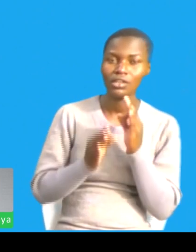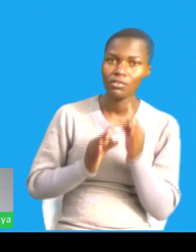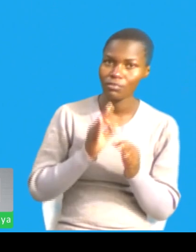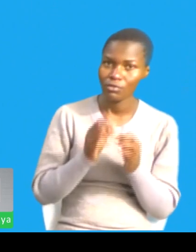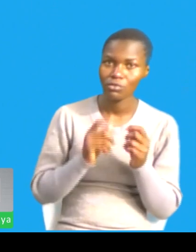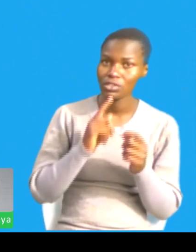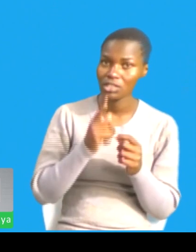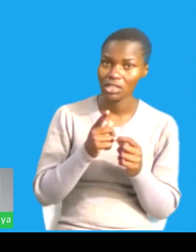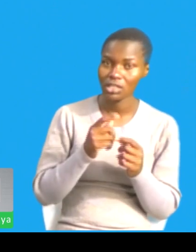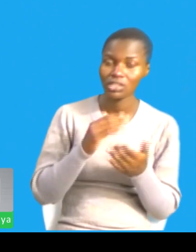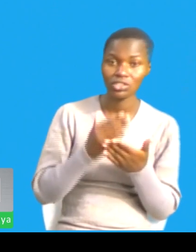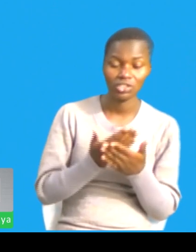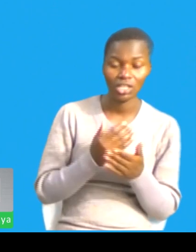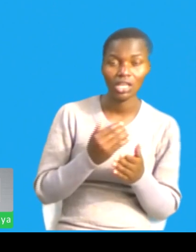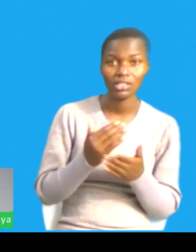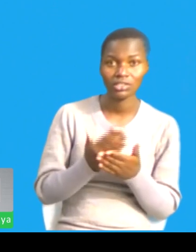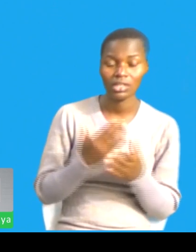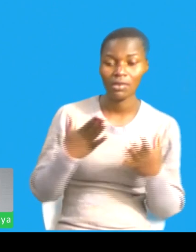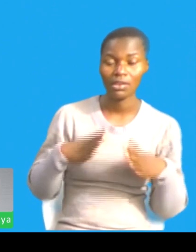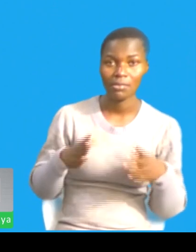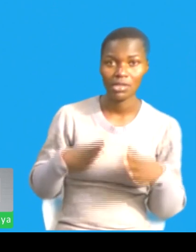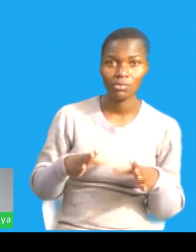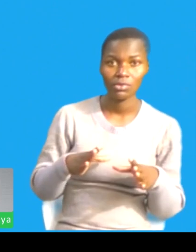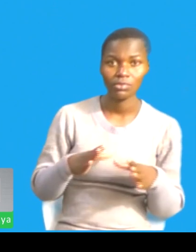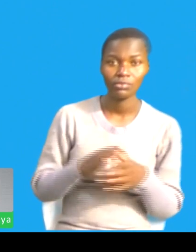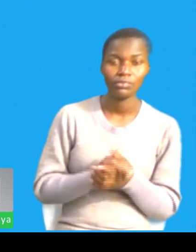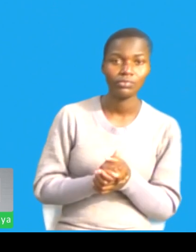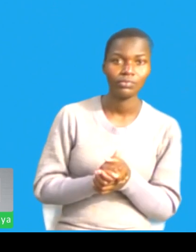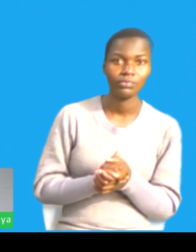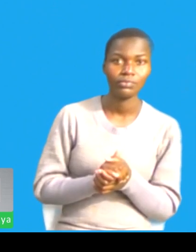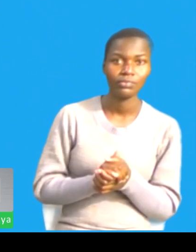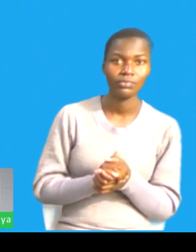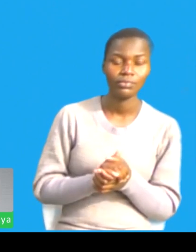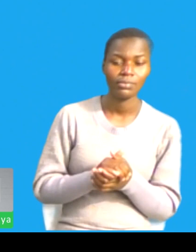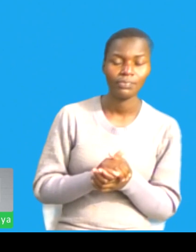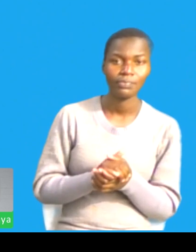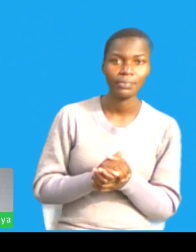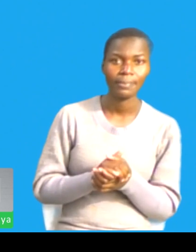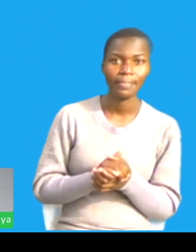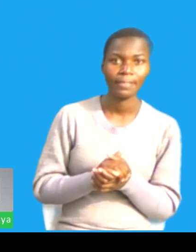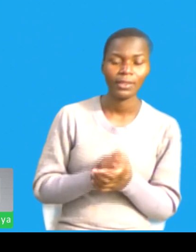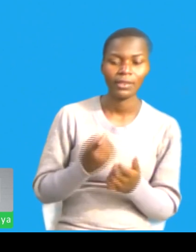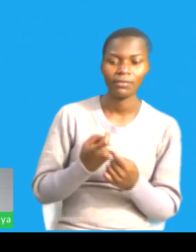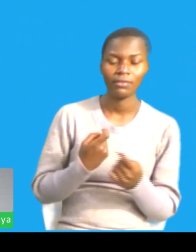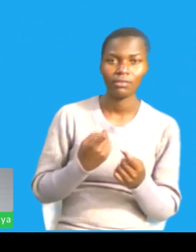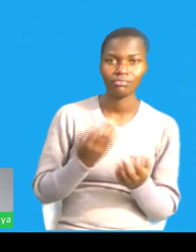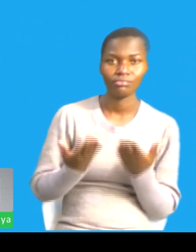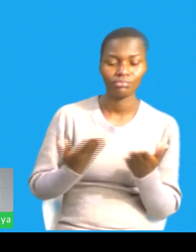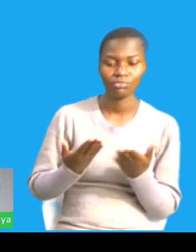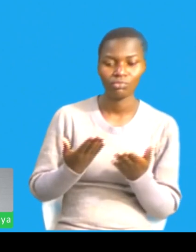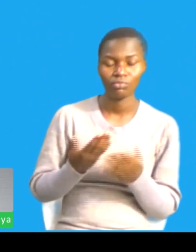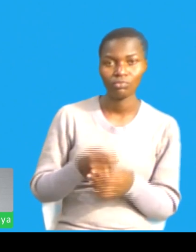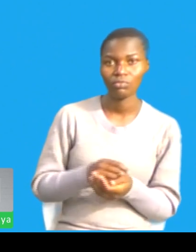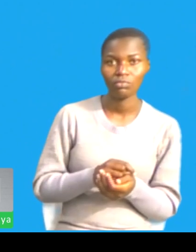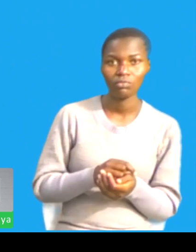bulk of your support itakuja kutoka sana itakuja kutoka mahali rais ametoka, na mahali deputy president